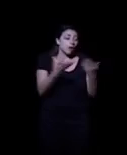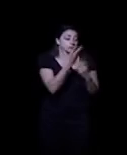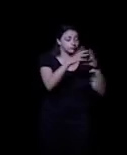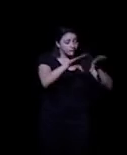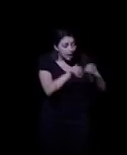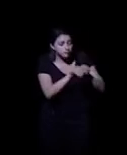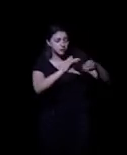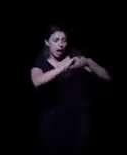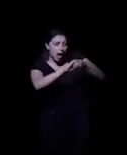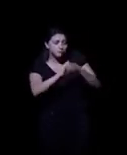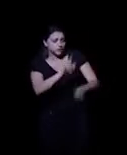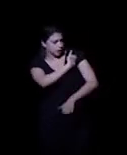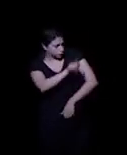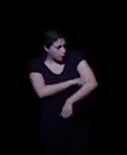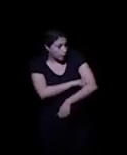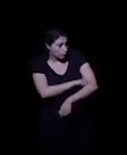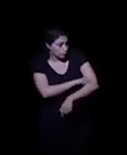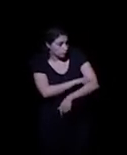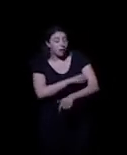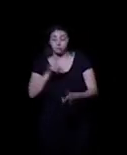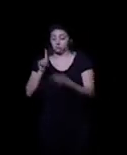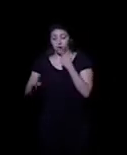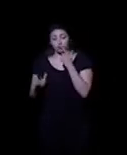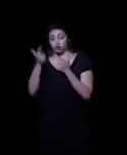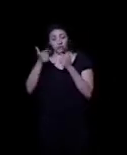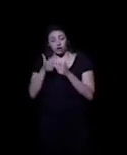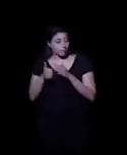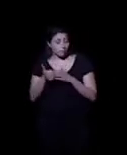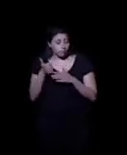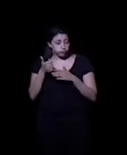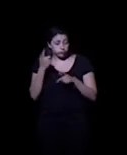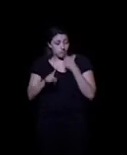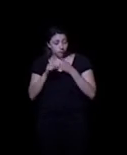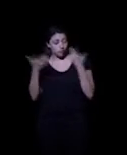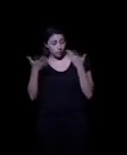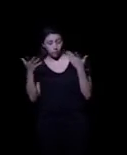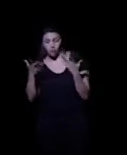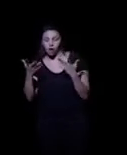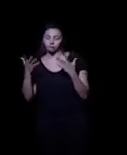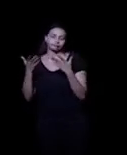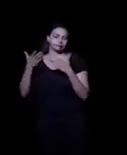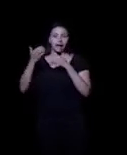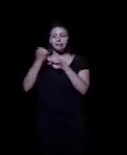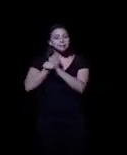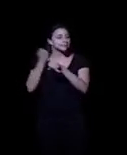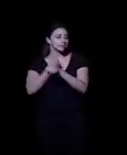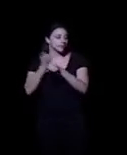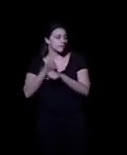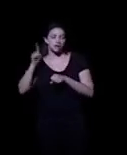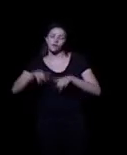sport, et m'éclater dans mon job. Je pense vraiment que c'est fondamental, parce que j'y passe quand même la majorité de mon